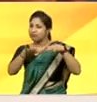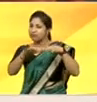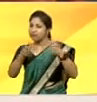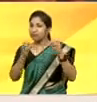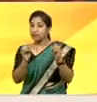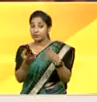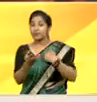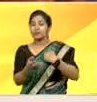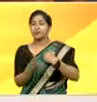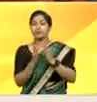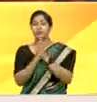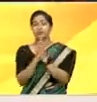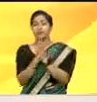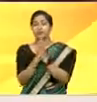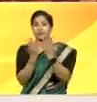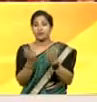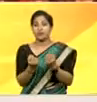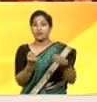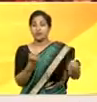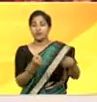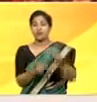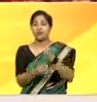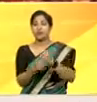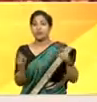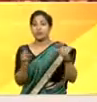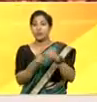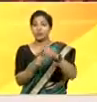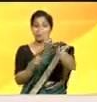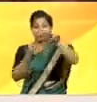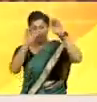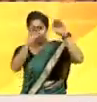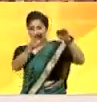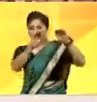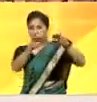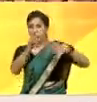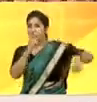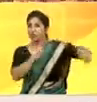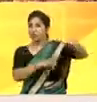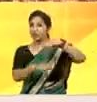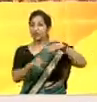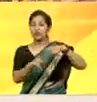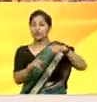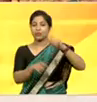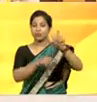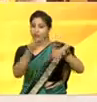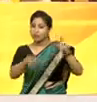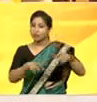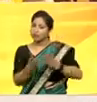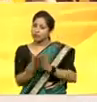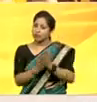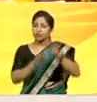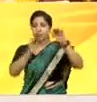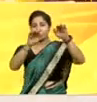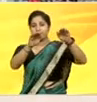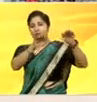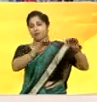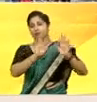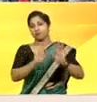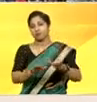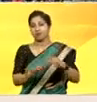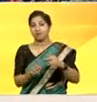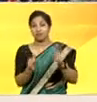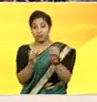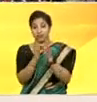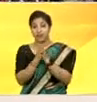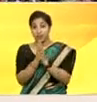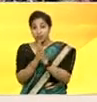मेरी कामना है कि महाप्रभु जगन्नाथ की कृपा सभी देशवासियों पर सदैव बनी रहे।